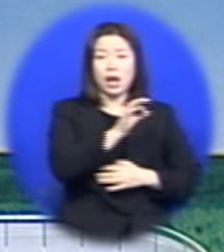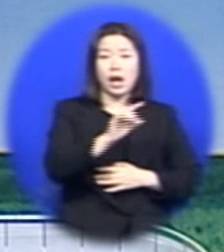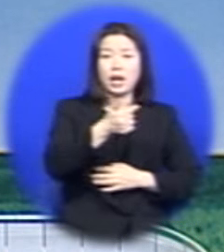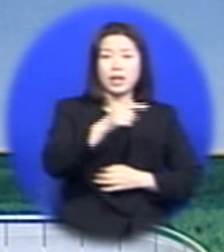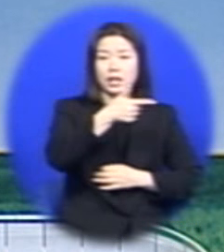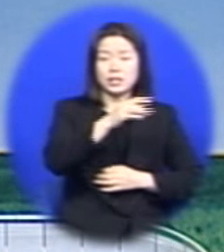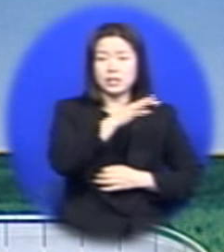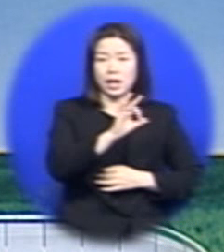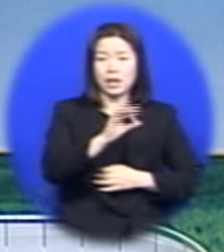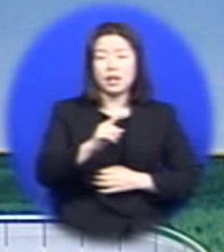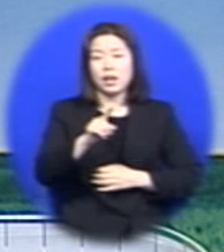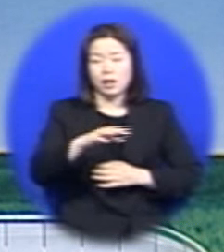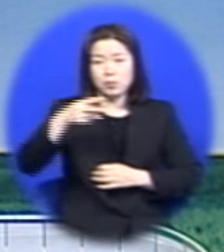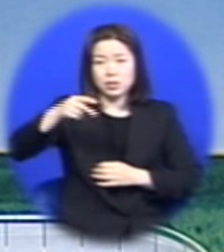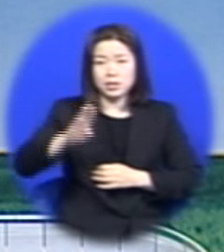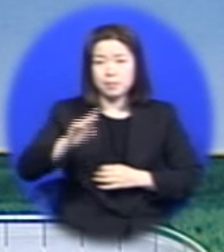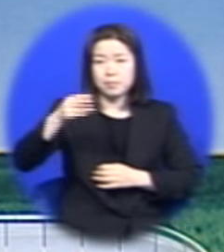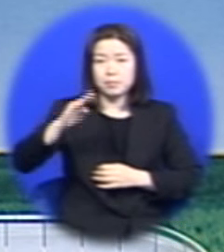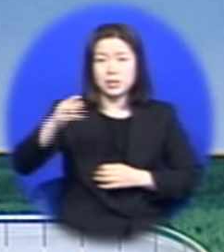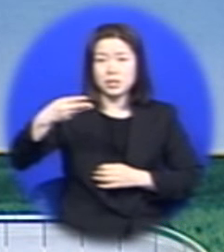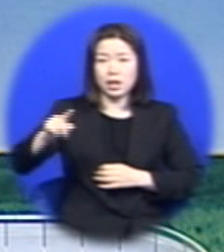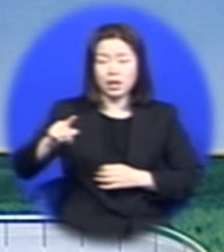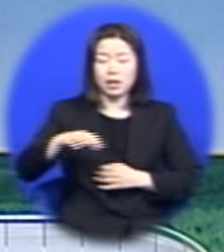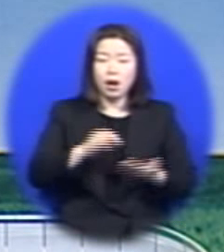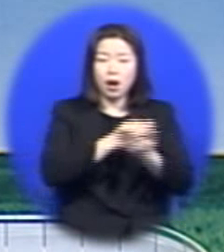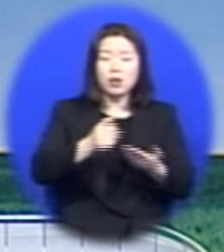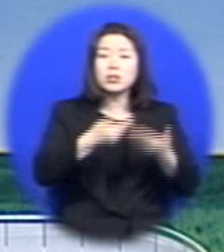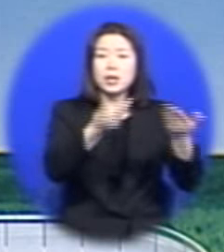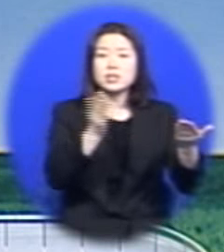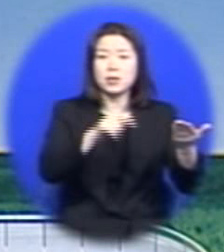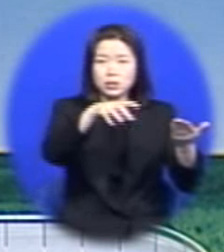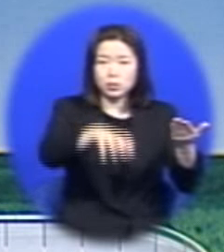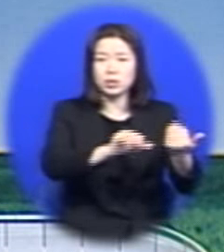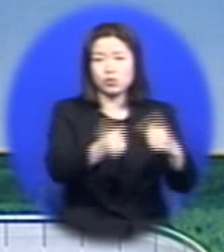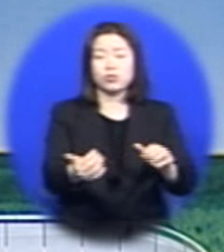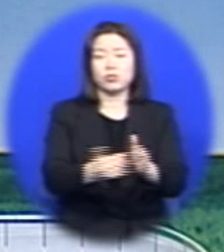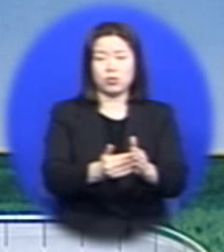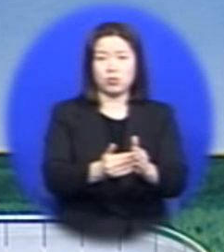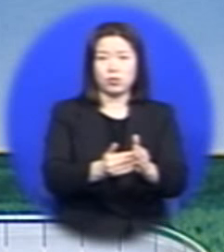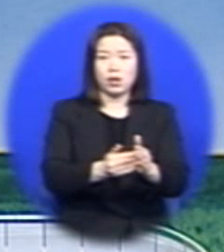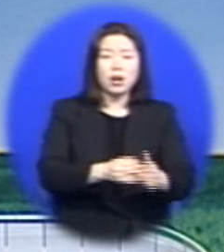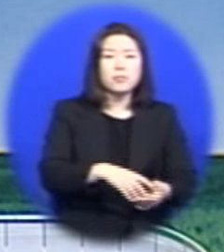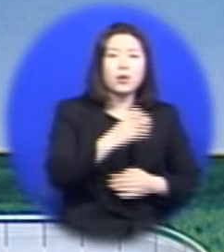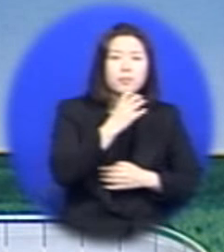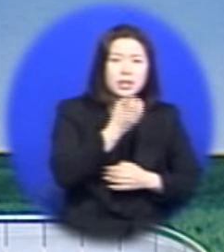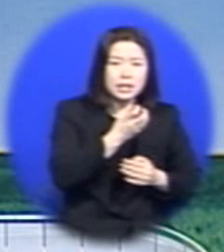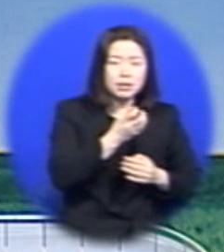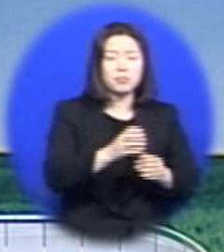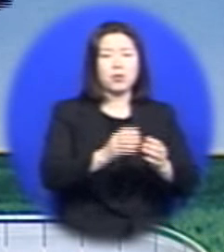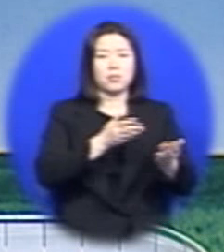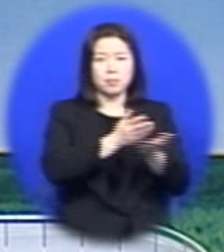삽비라 헌금하고 그 자리에서 죽어나갔습니다. 헬라파, 히브리파, 그리스도인 과부들이 서로 싸웠어요. 교회